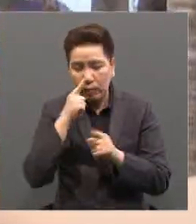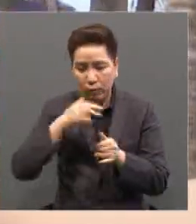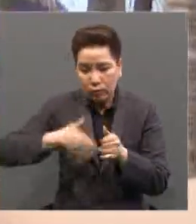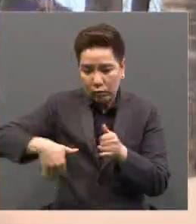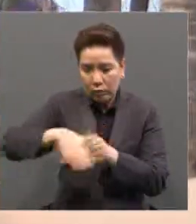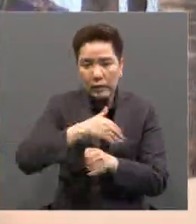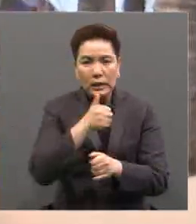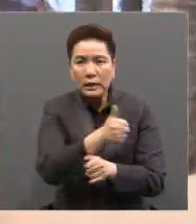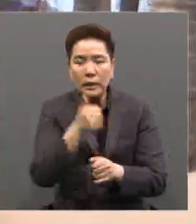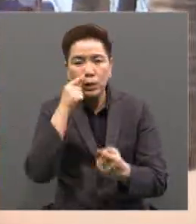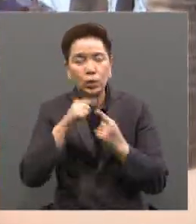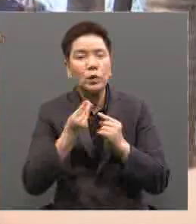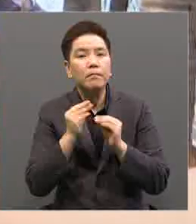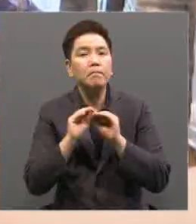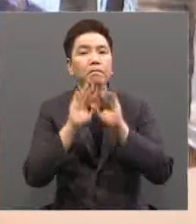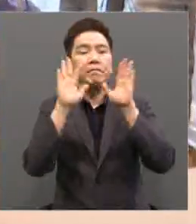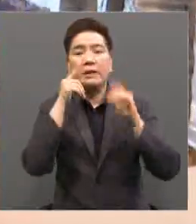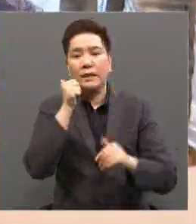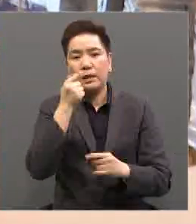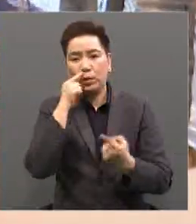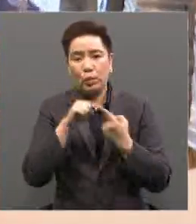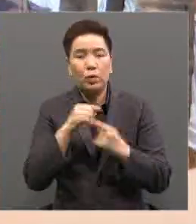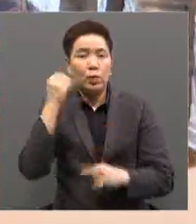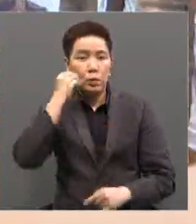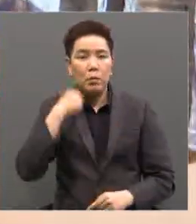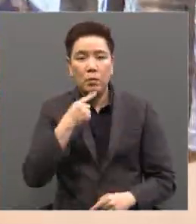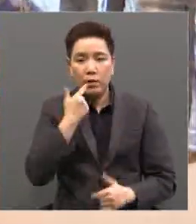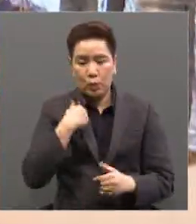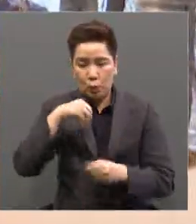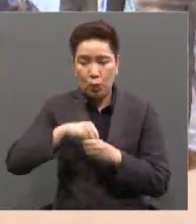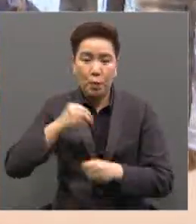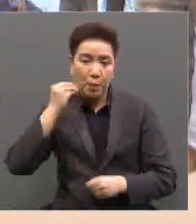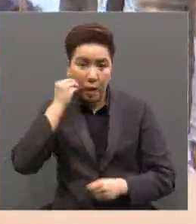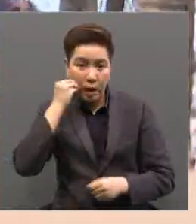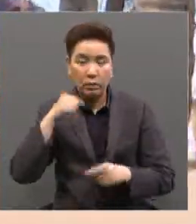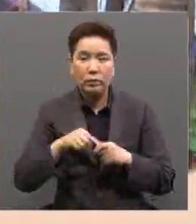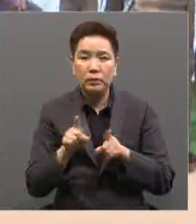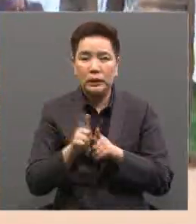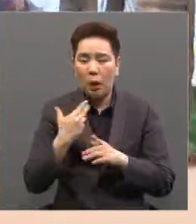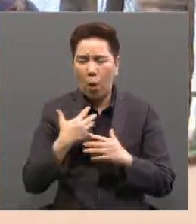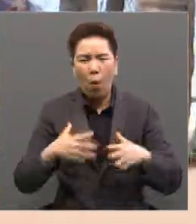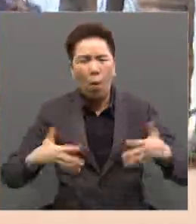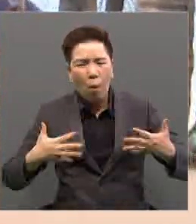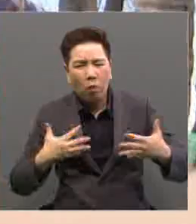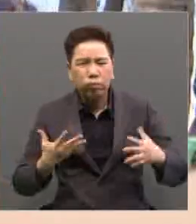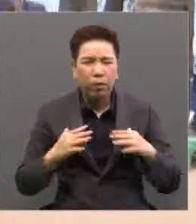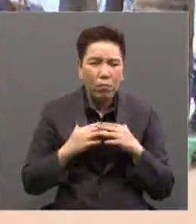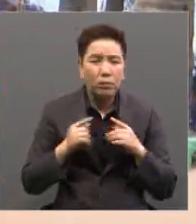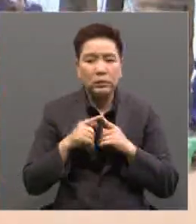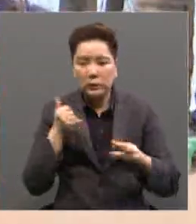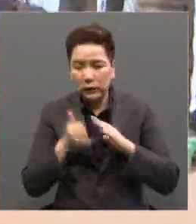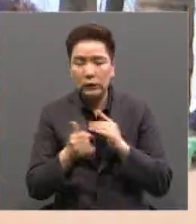สดชื่นดีบางครั้งก็ยังว่าแหละพอเราอยู่บ้านมันก็มีแต่ความอบอ้าวนะฮะมา